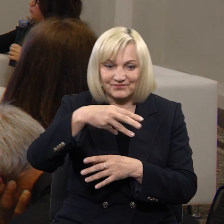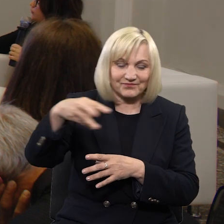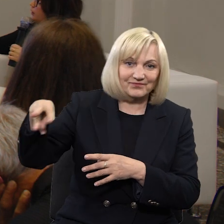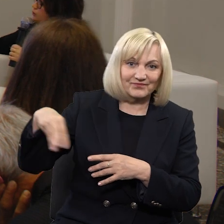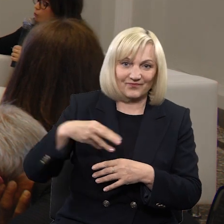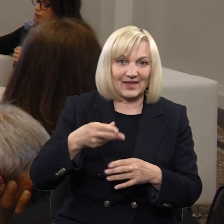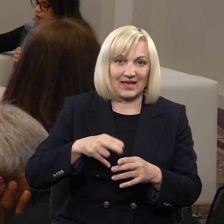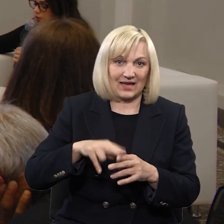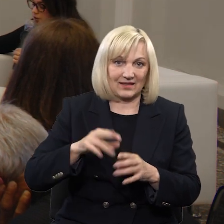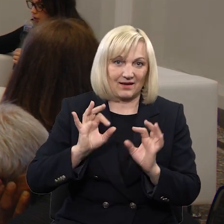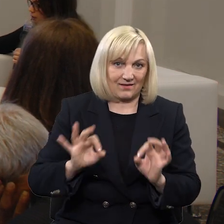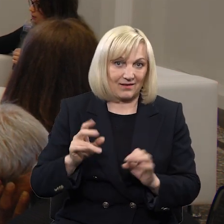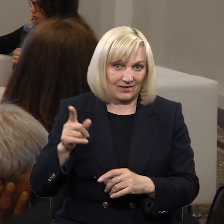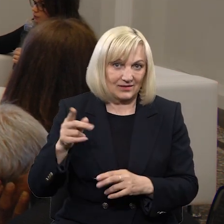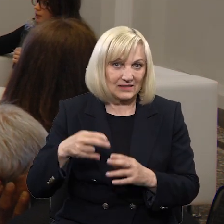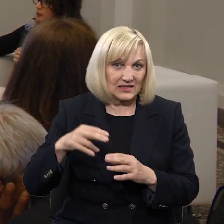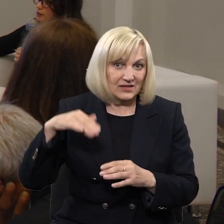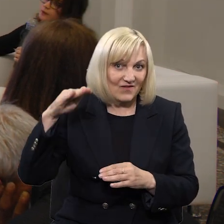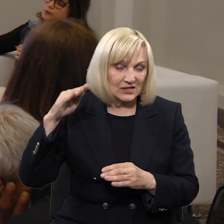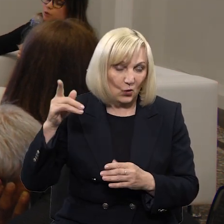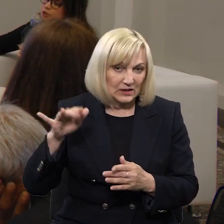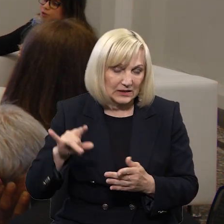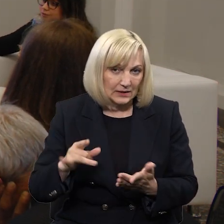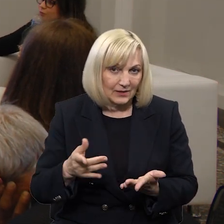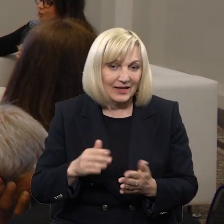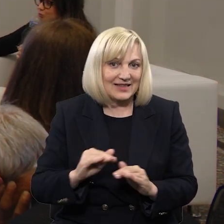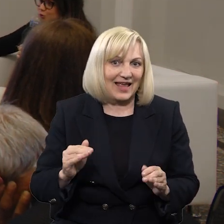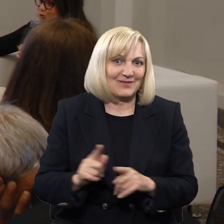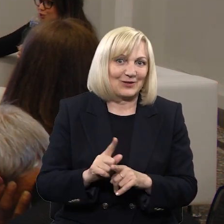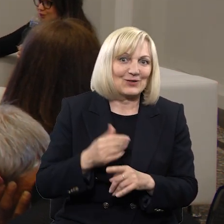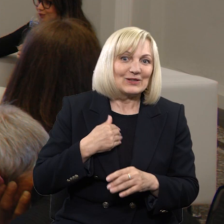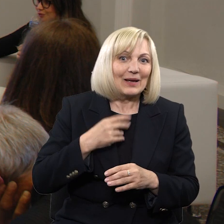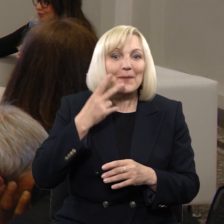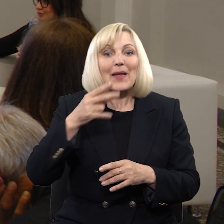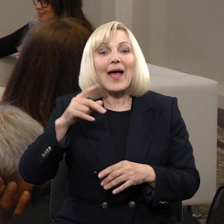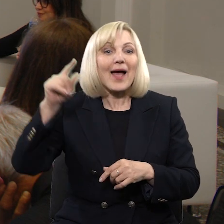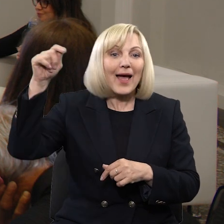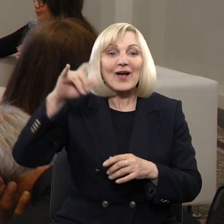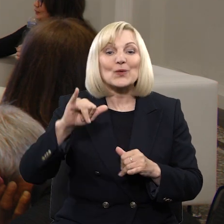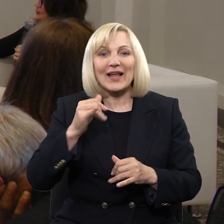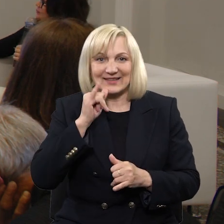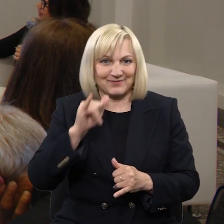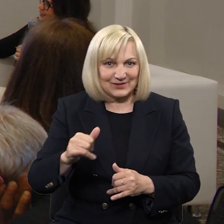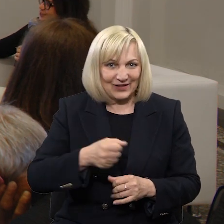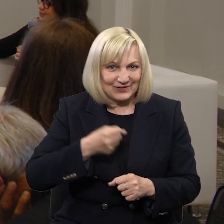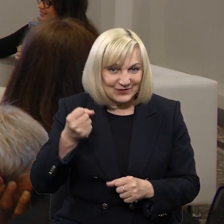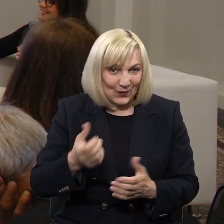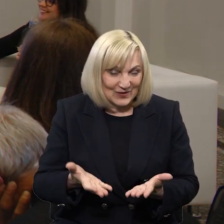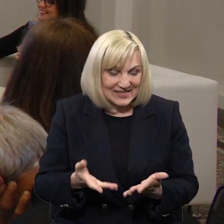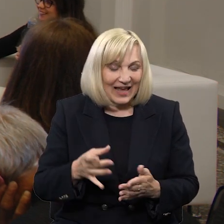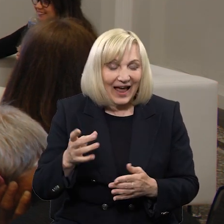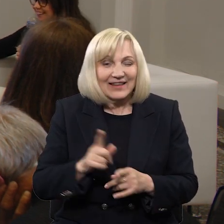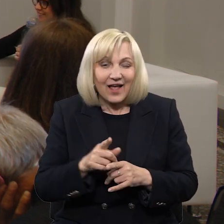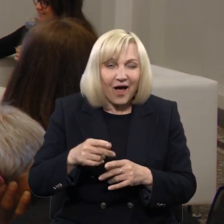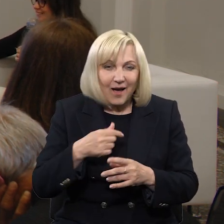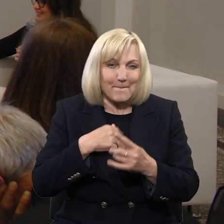это как раз съёмка эртанской лестницы с этой конечно детям тоже хочется заглянуть туда куда не пускает их взрослые